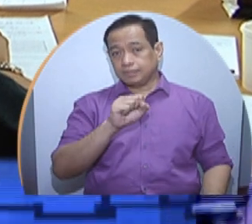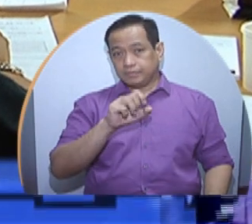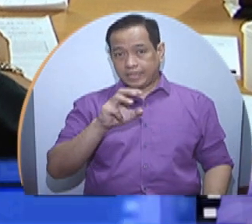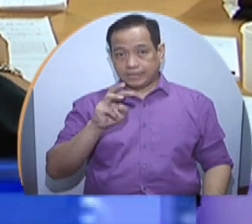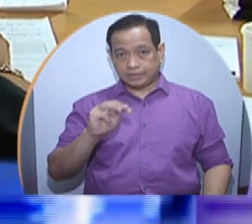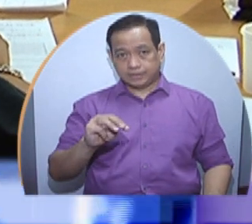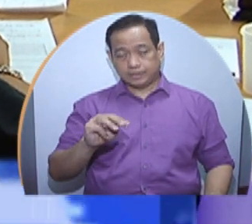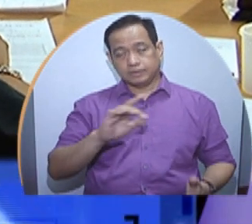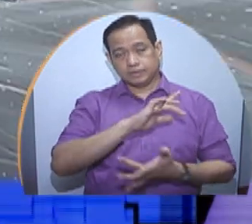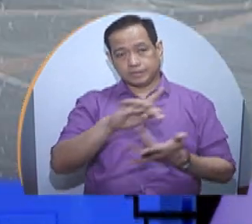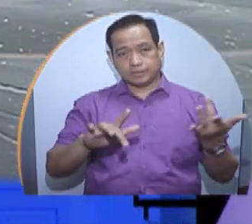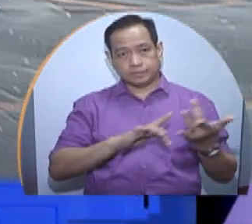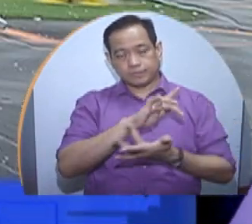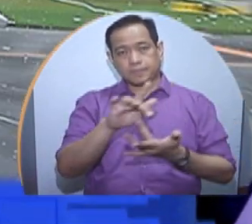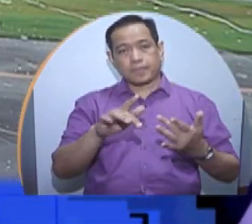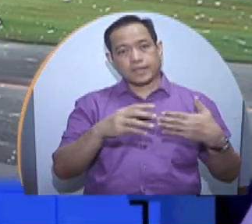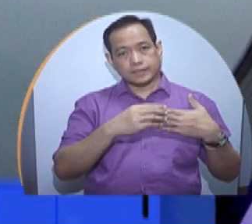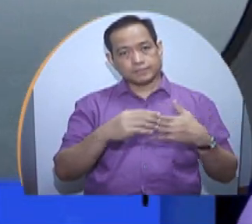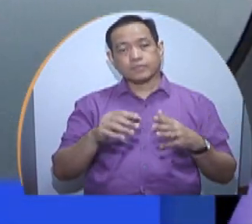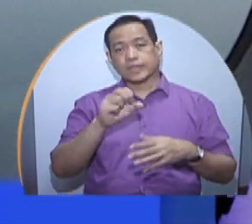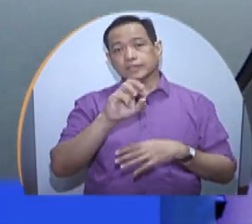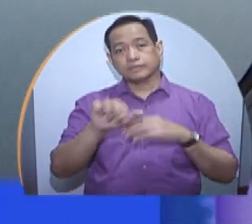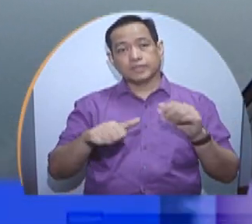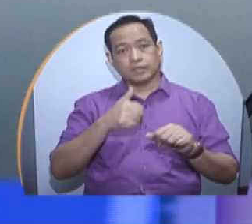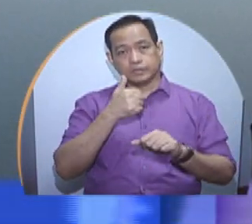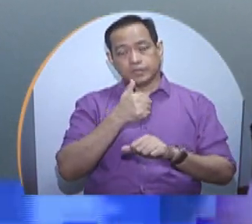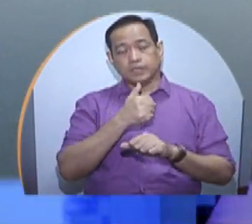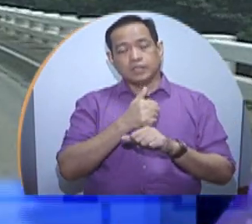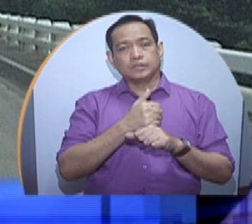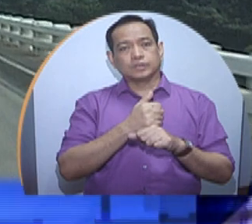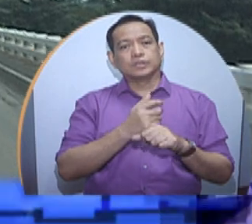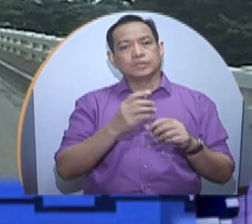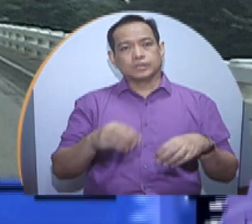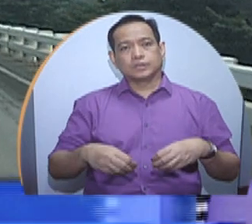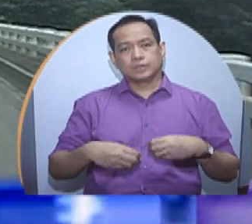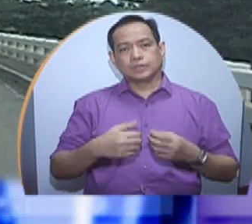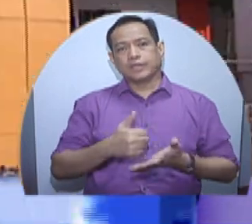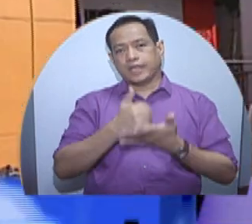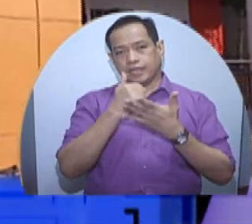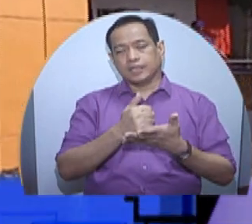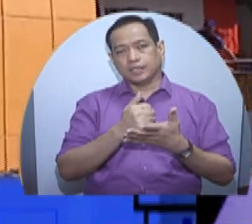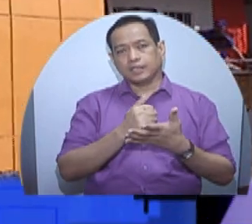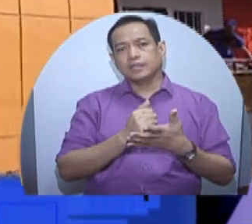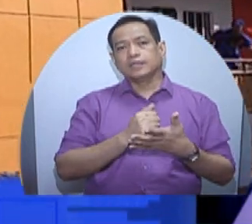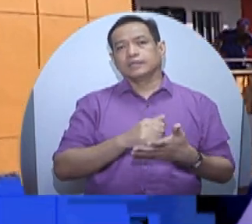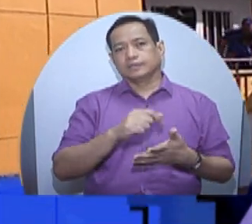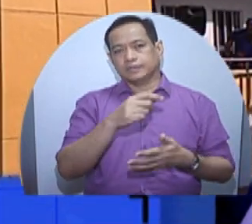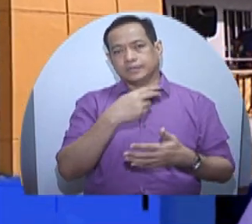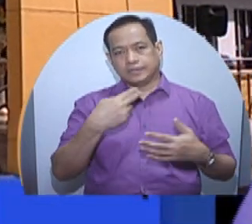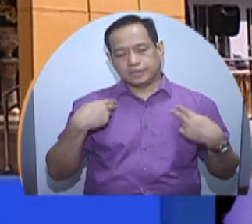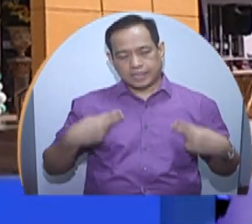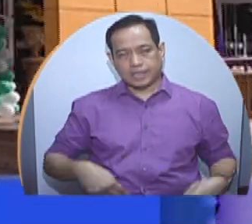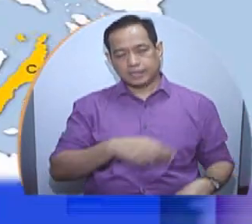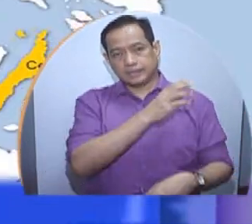ng SM. Umikot din kami sa pangunguna ng SM Foundation para makatulong sa kalidad ng mga health centers